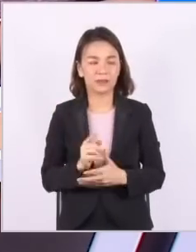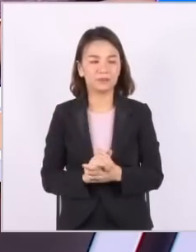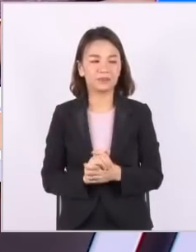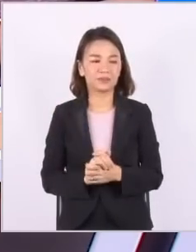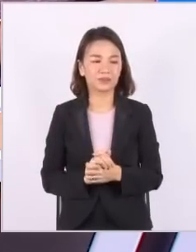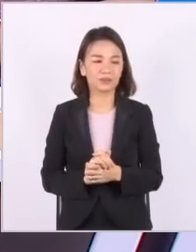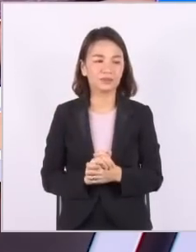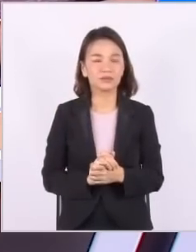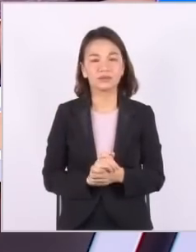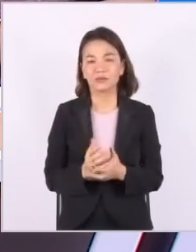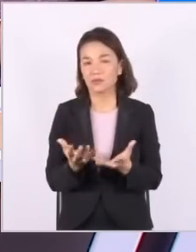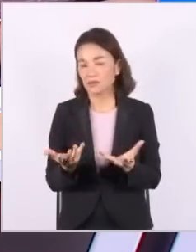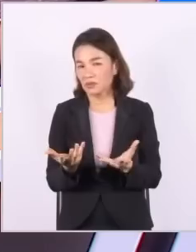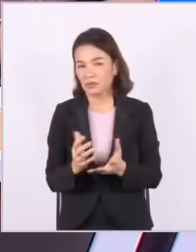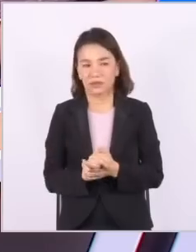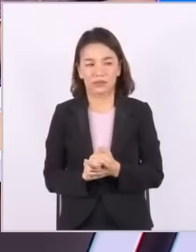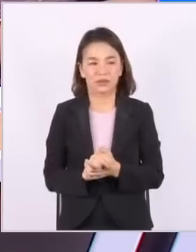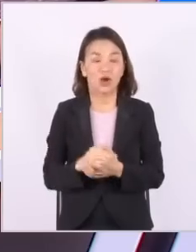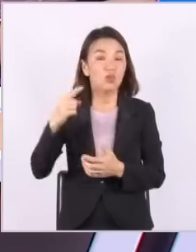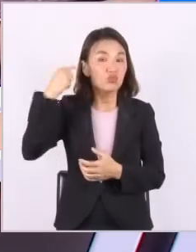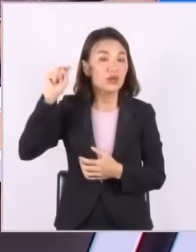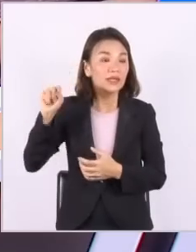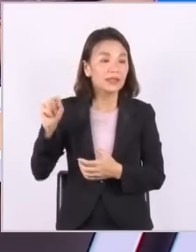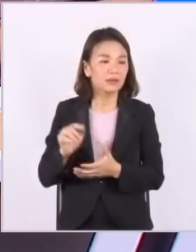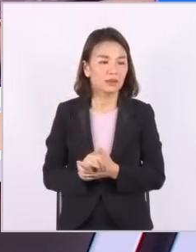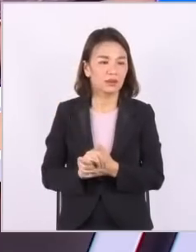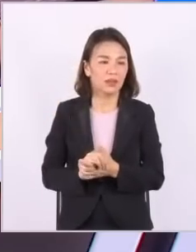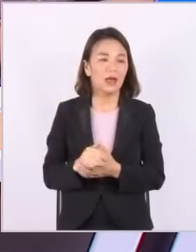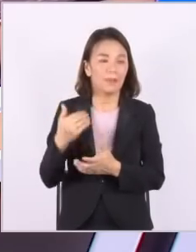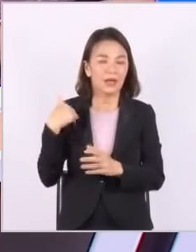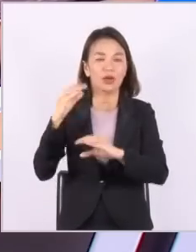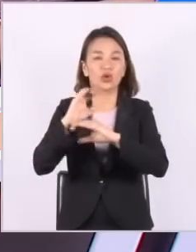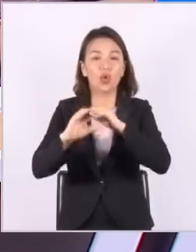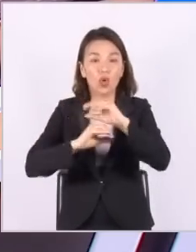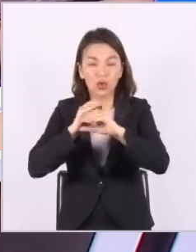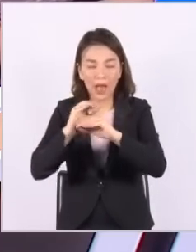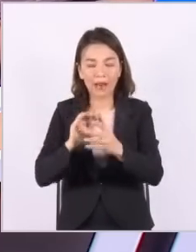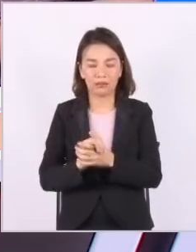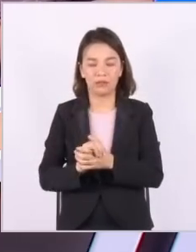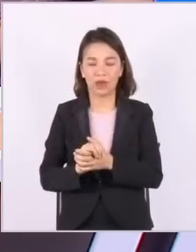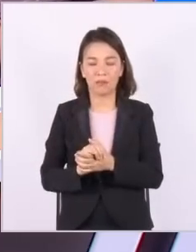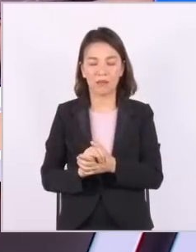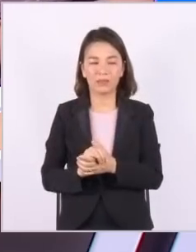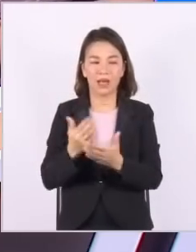งมีอุบายเหมือนว่าคุณคนนี้คือเจ๊ป๋องเนี่ยใช้คนละครึ่งอยู่แล้วไงแล้วพอเข้าทางพอดีเลยไปต่อเลย